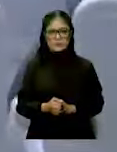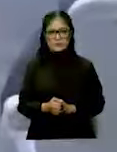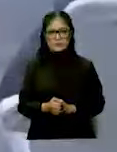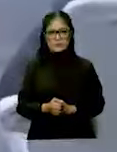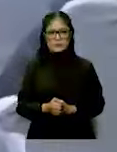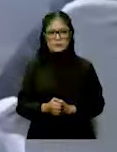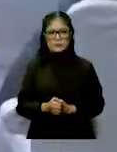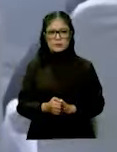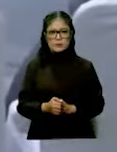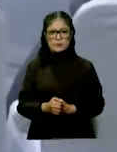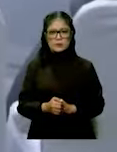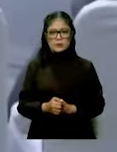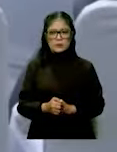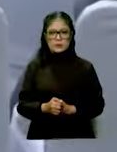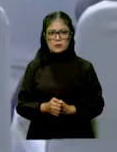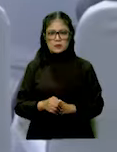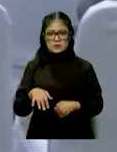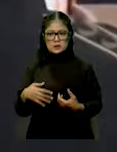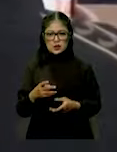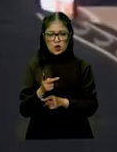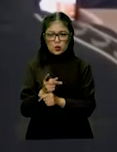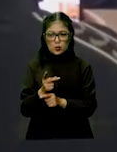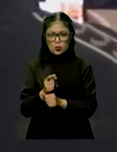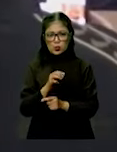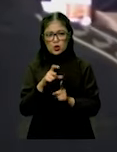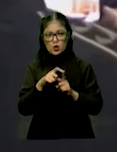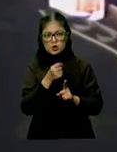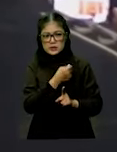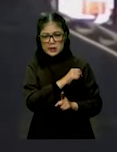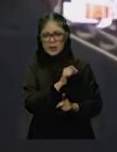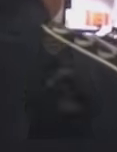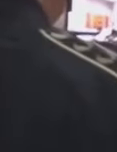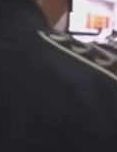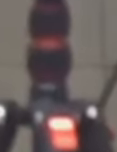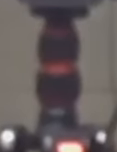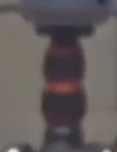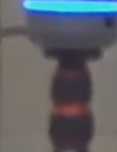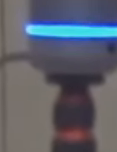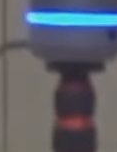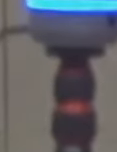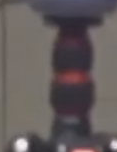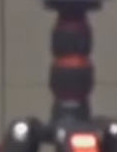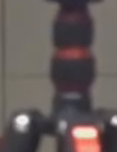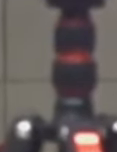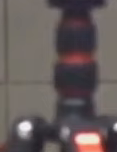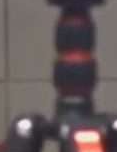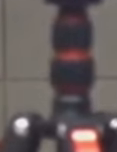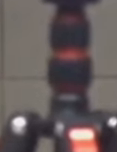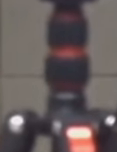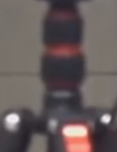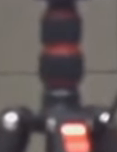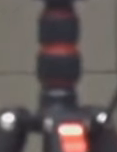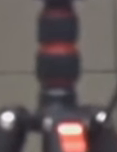kampus puluhan guru dan dosen peduli demokrasi ITB Bandung melakukan deklarasi akademik menanggapi kondisi bangsa saat ini